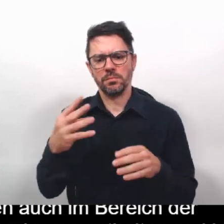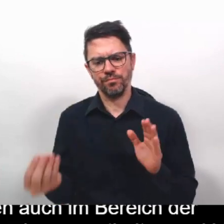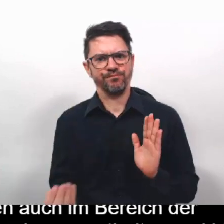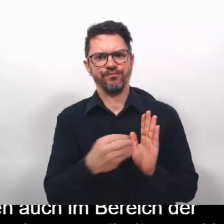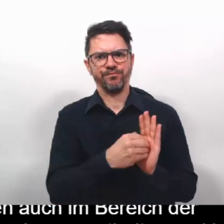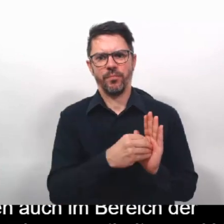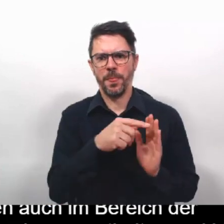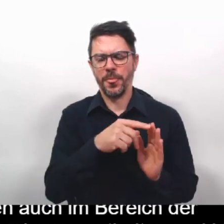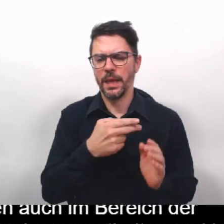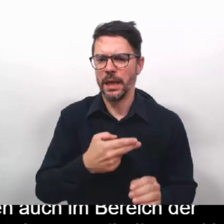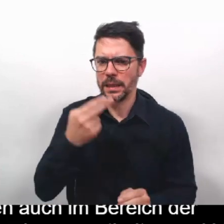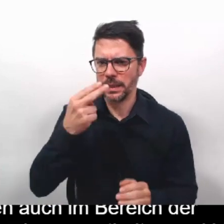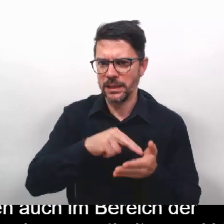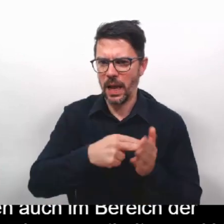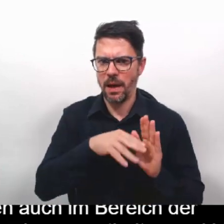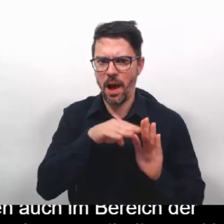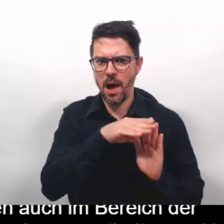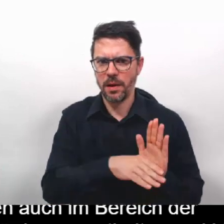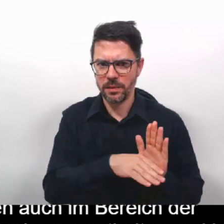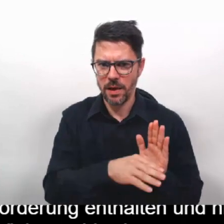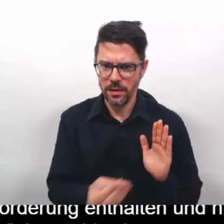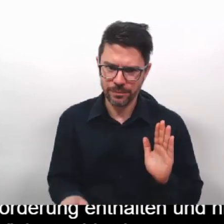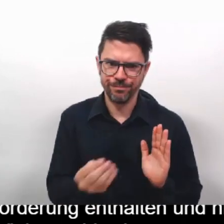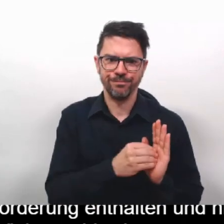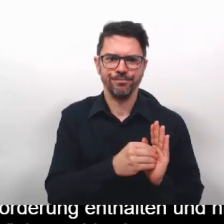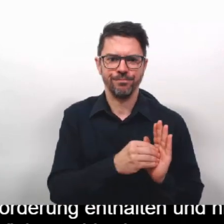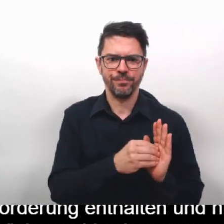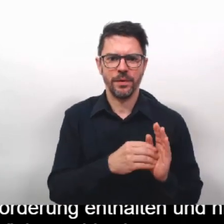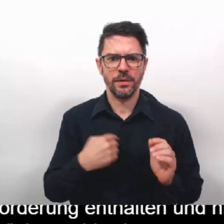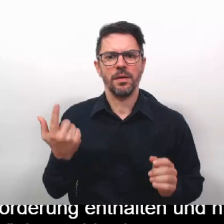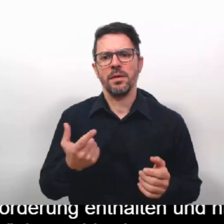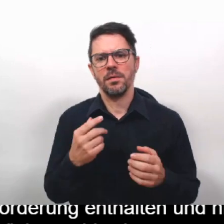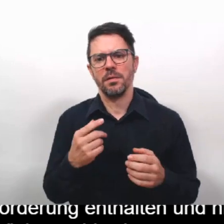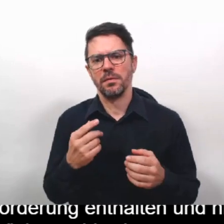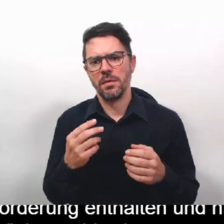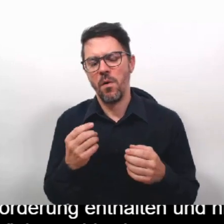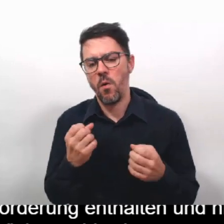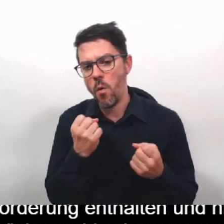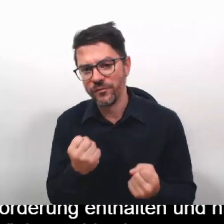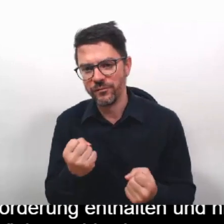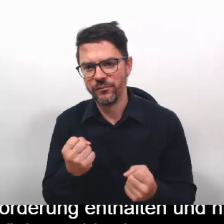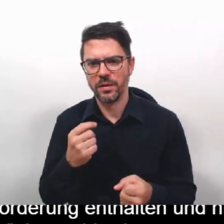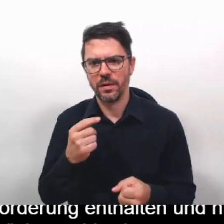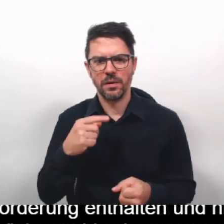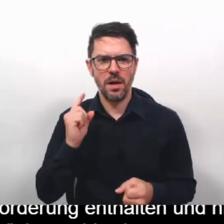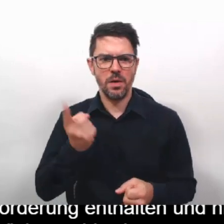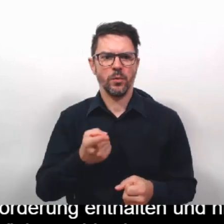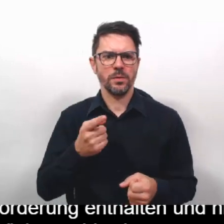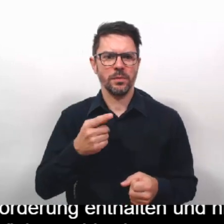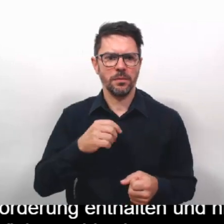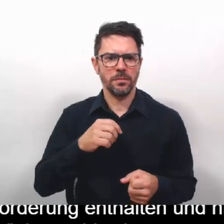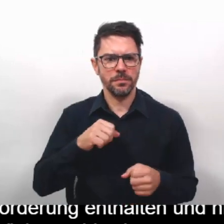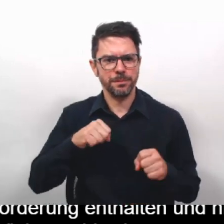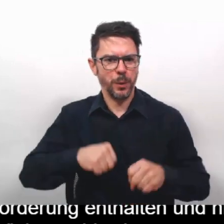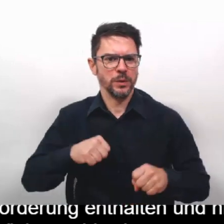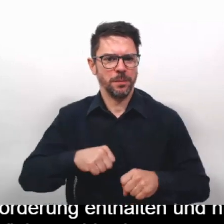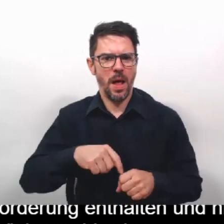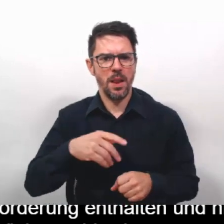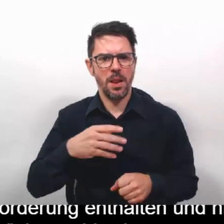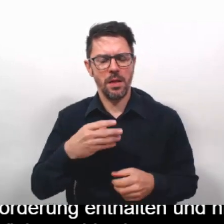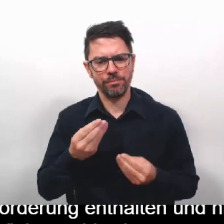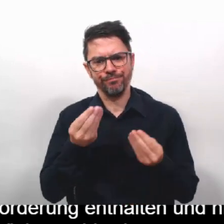und Diversity sind wir bereits recht stark, denn die sind mitten in den Kunsthochschulen